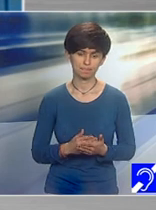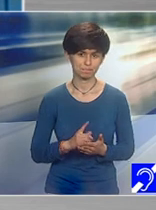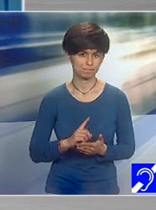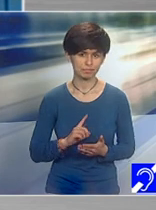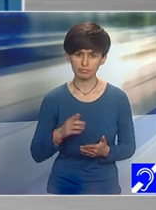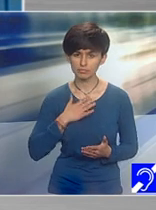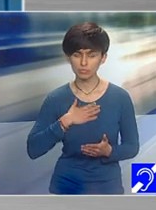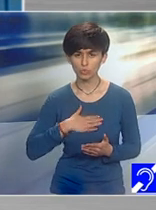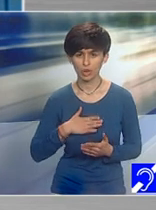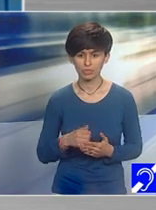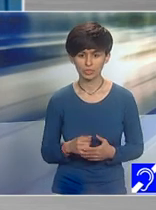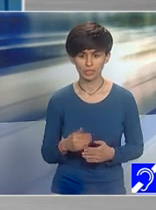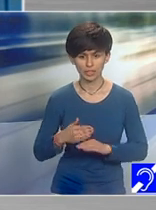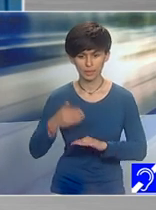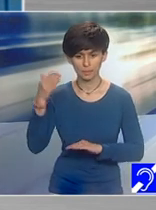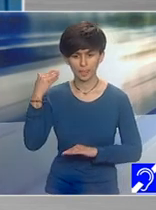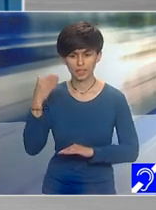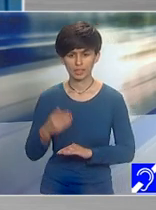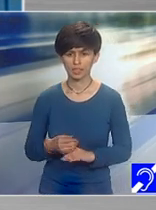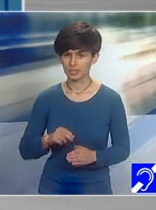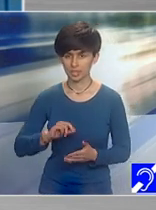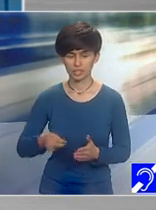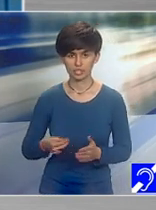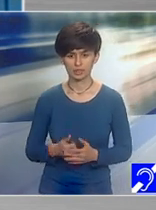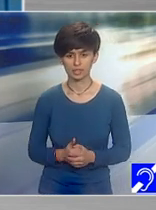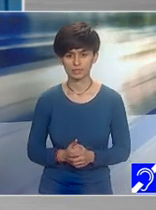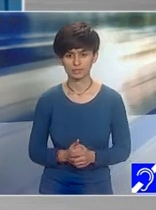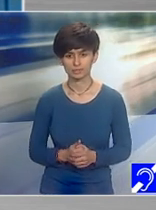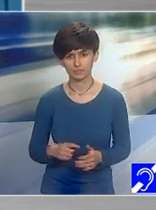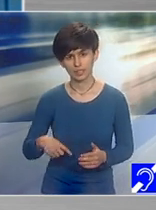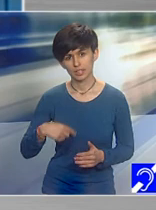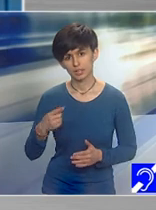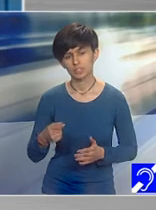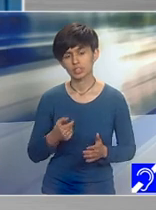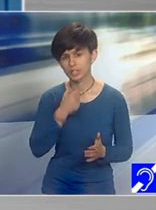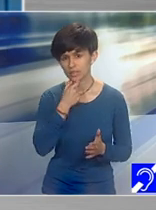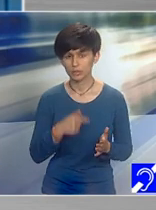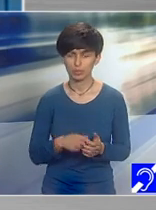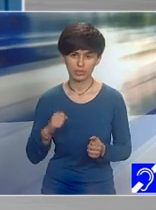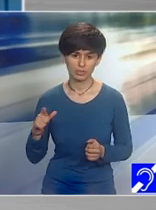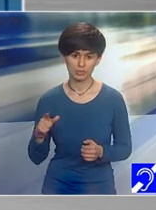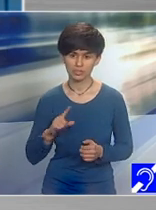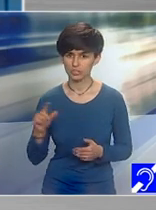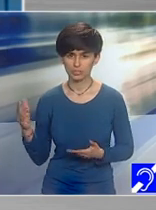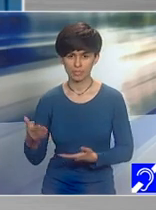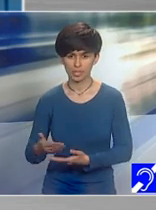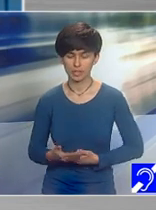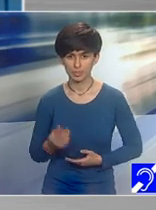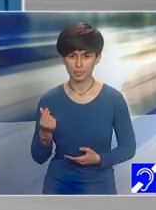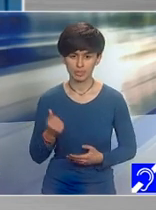înainte era de acord, până în 2012, când a reușit să deblocăm proiectul, nu mai erau bani, nu ne-am dat bani, că se schimbase guvernul.